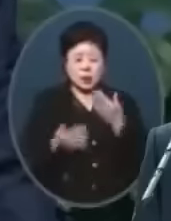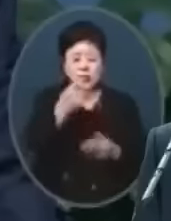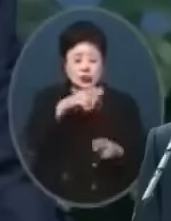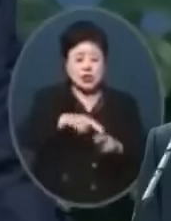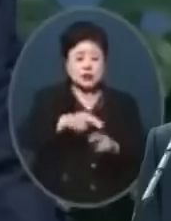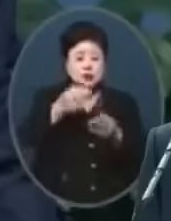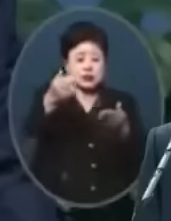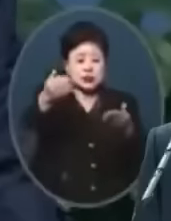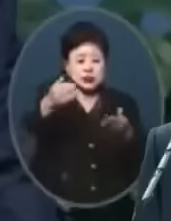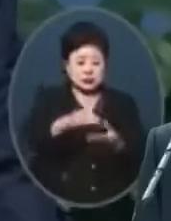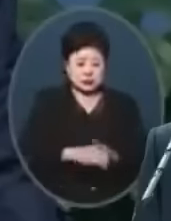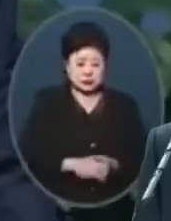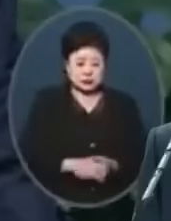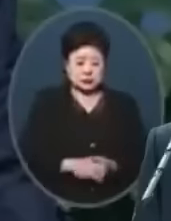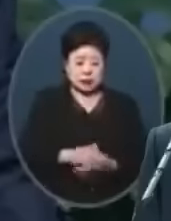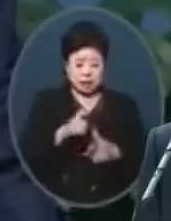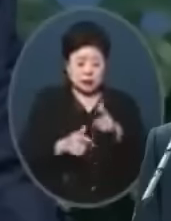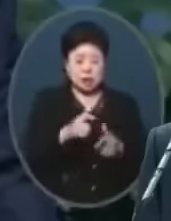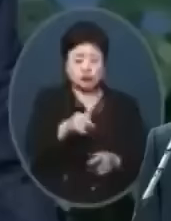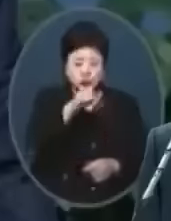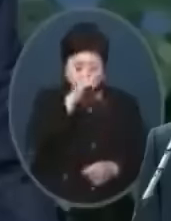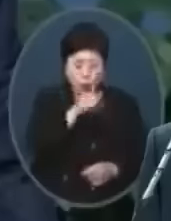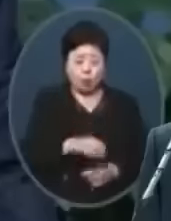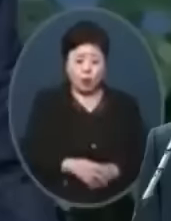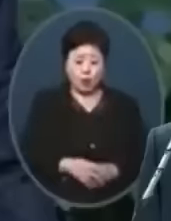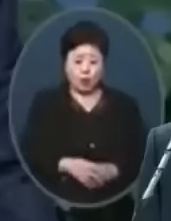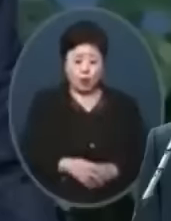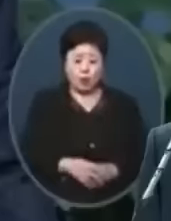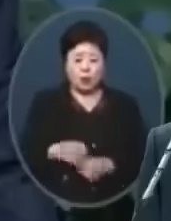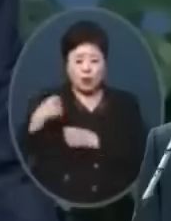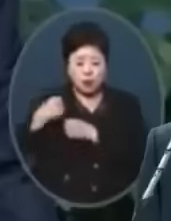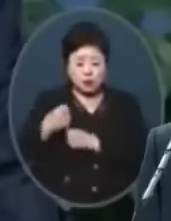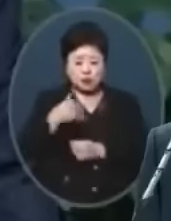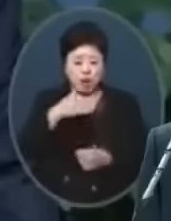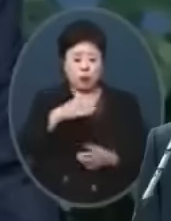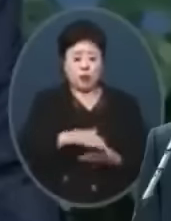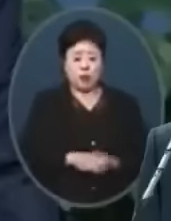들은 뗏목인 나무도 내가 걸머지고 가고